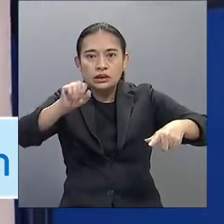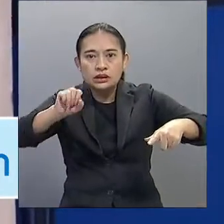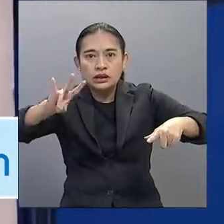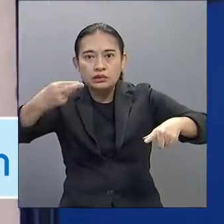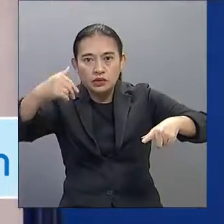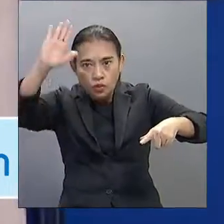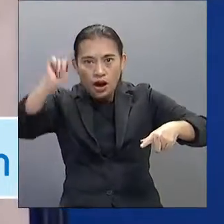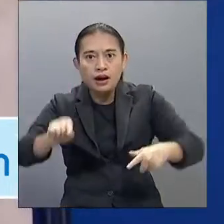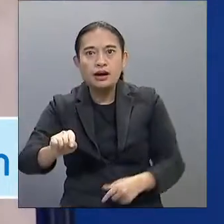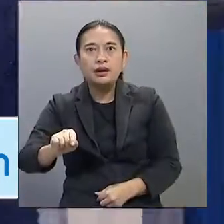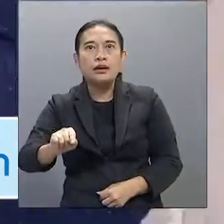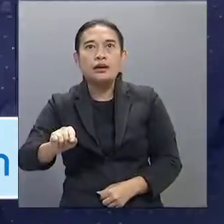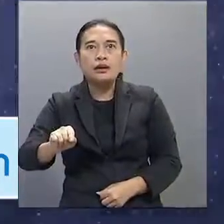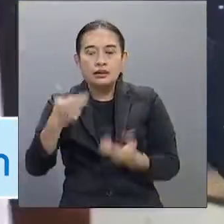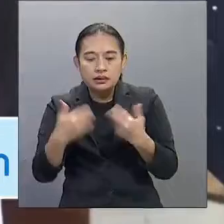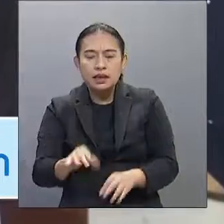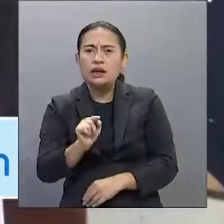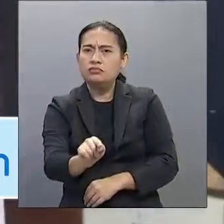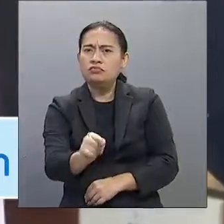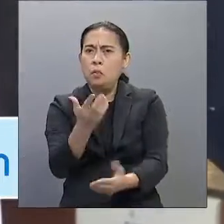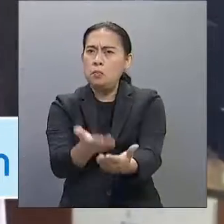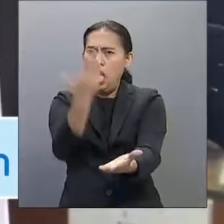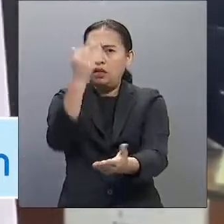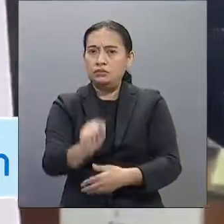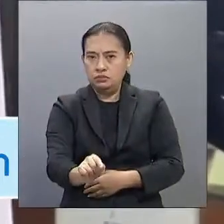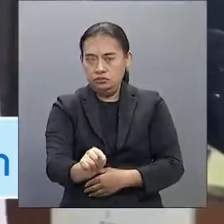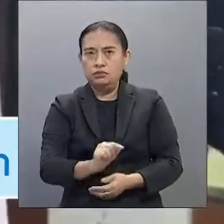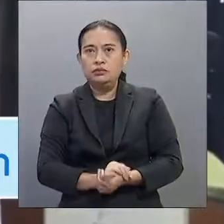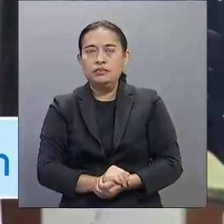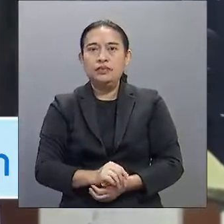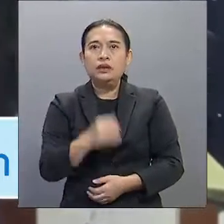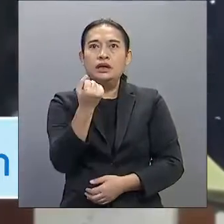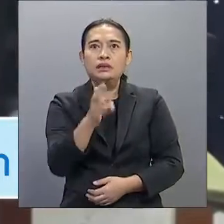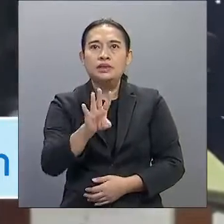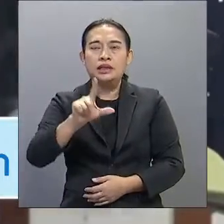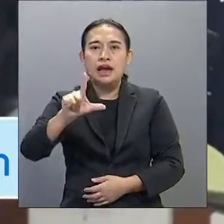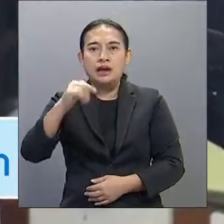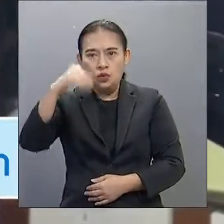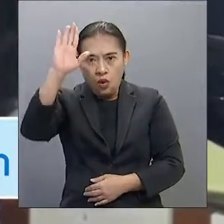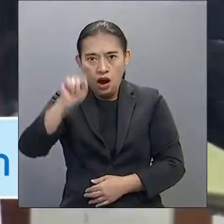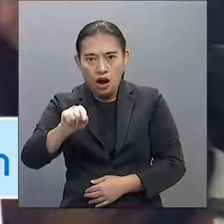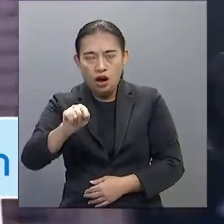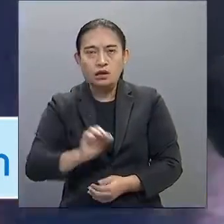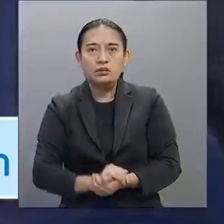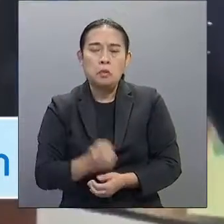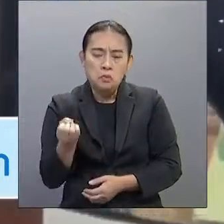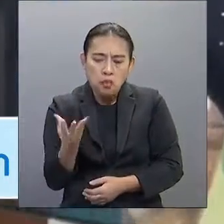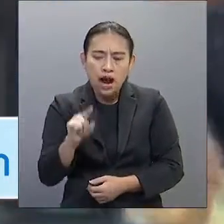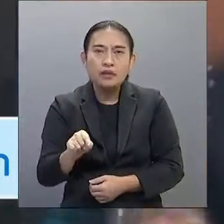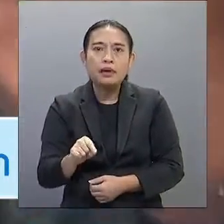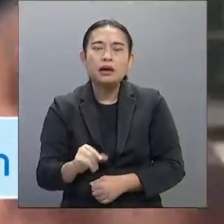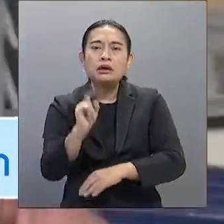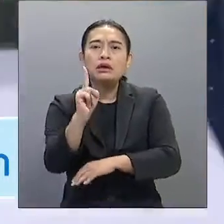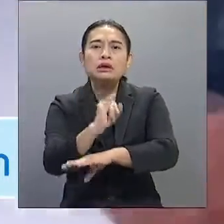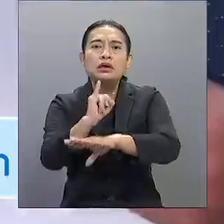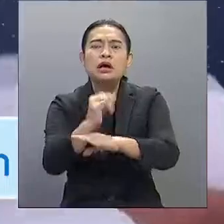กวาบาทเท่านั้นซึ่งราคานี้ถือวาแงเกินจริงนะคะที่ 14 ล้านกวาบาท หรอสูง ไล่ละเกือบ 5